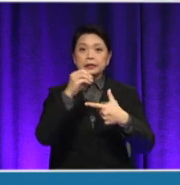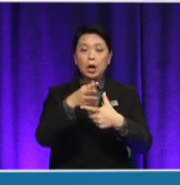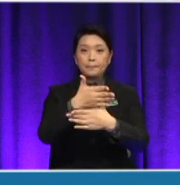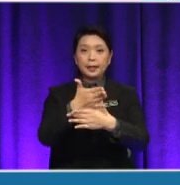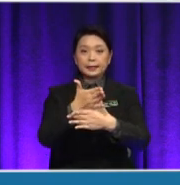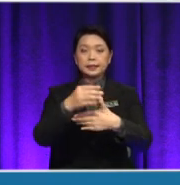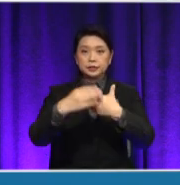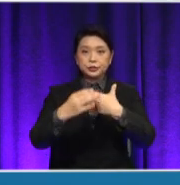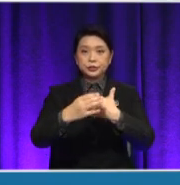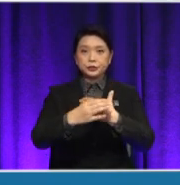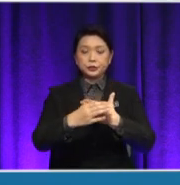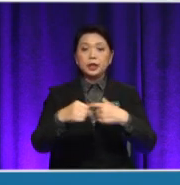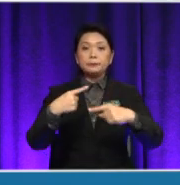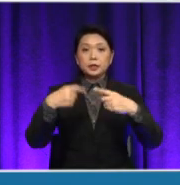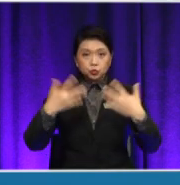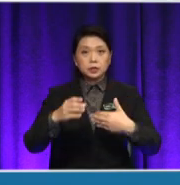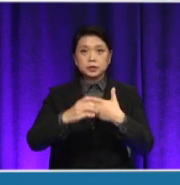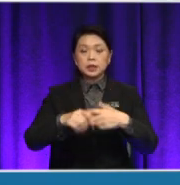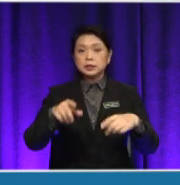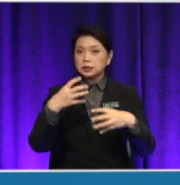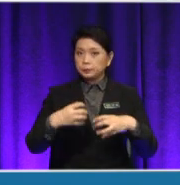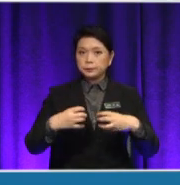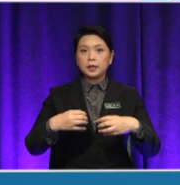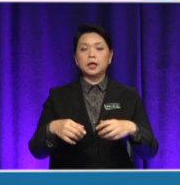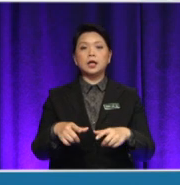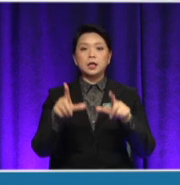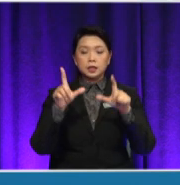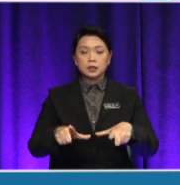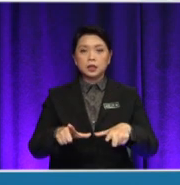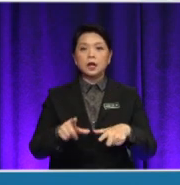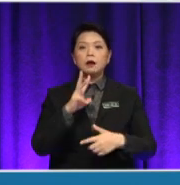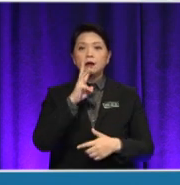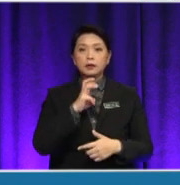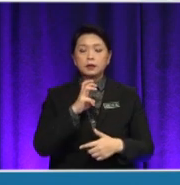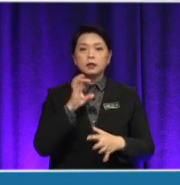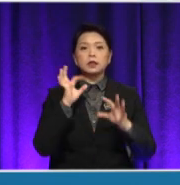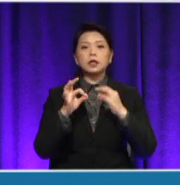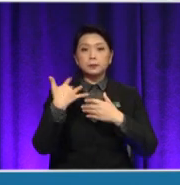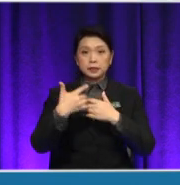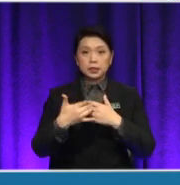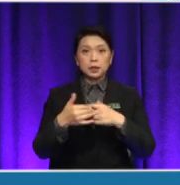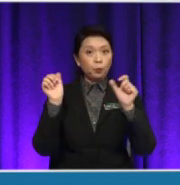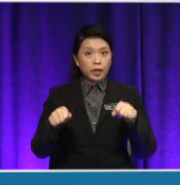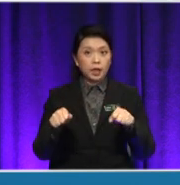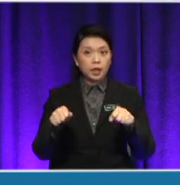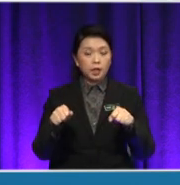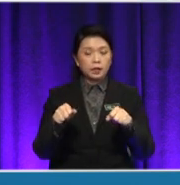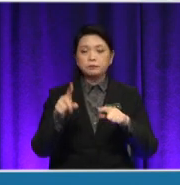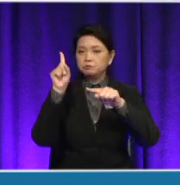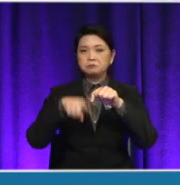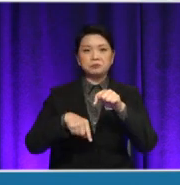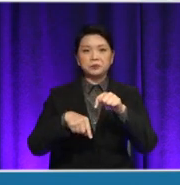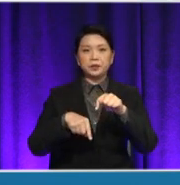bengkak, cepat-cepat datang dia. Terus letak ais. Tapi kalau berdarah, sesuai atau tidak? Kan berdarah. Tidak sesuai.